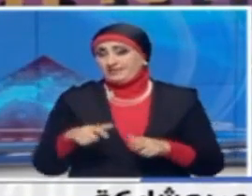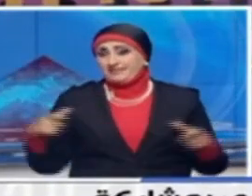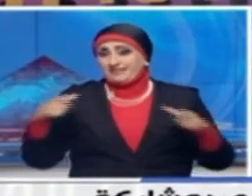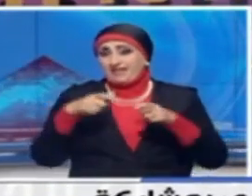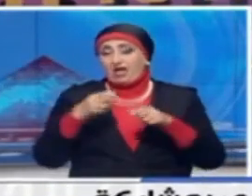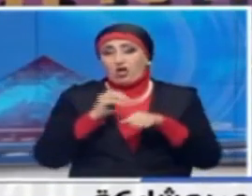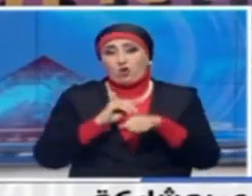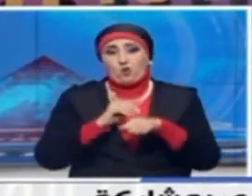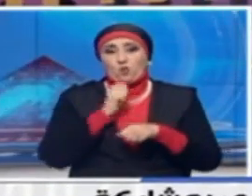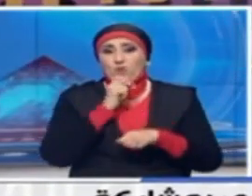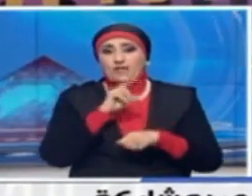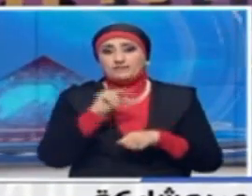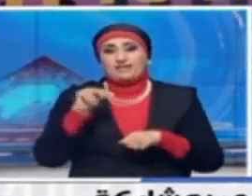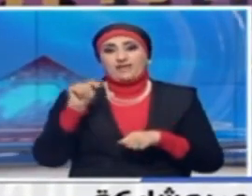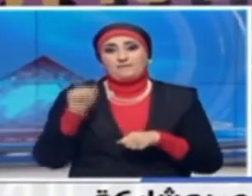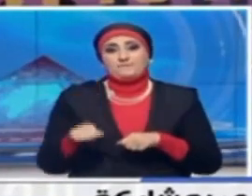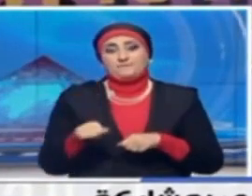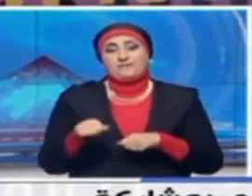سواء من